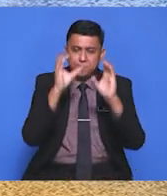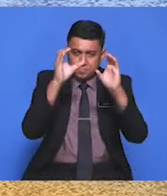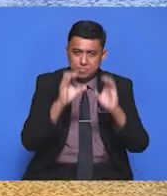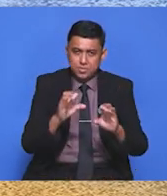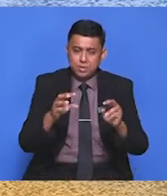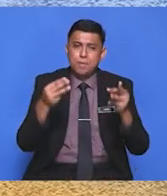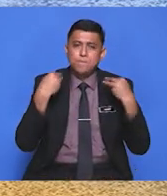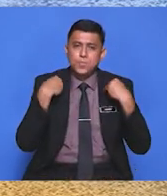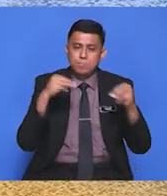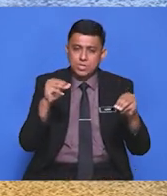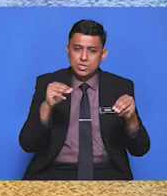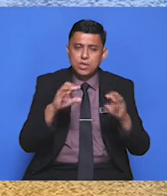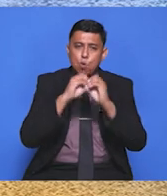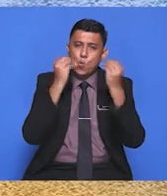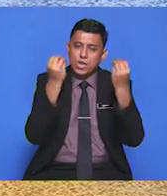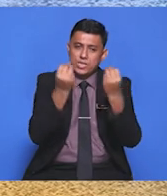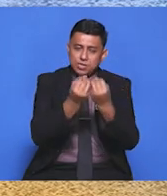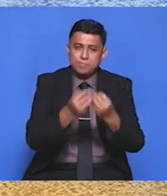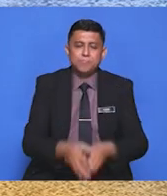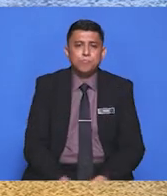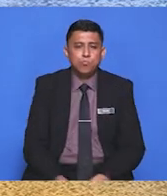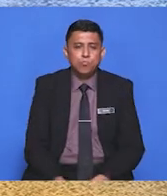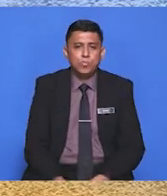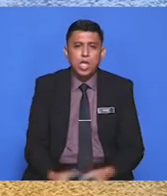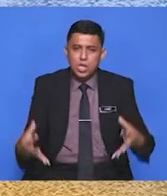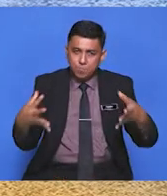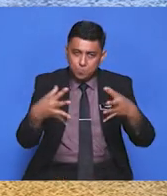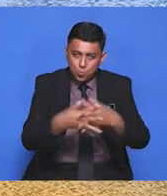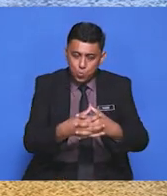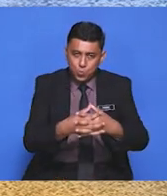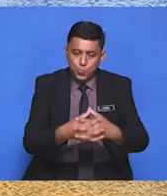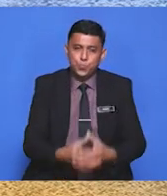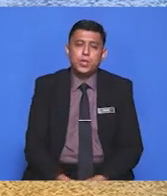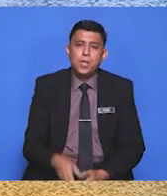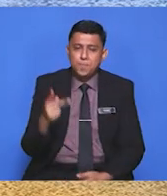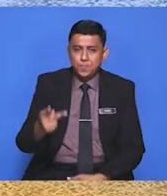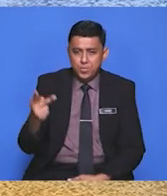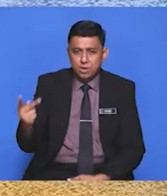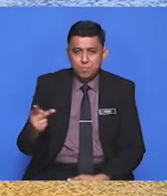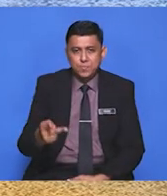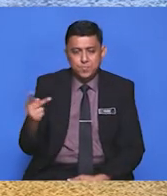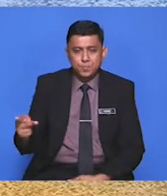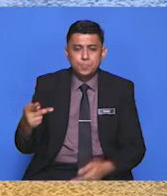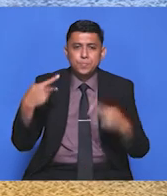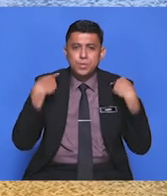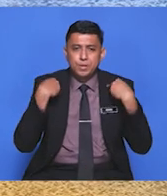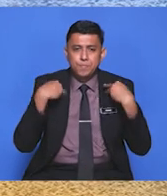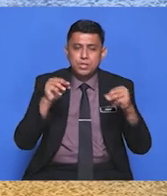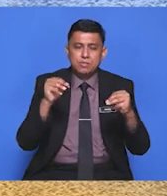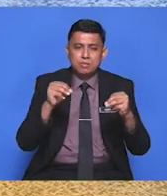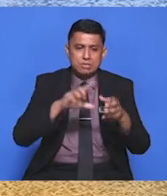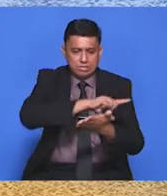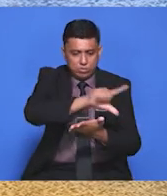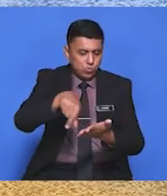pemasaran organisasi itu sendiri. Ia merupakan gabungan elemen-elemen pemasaran secara